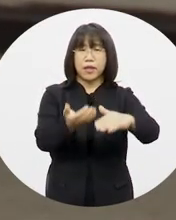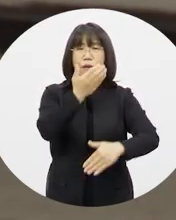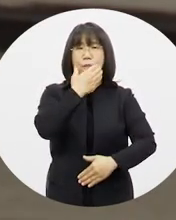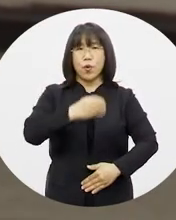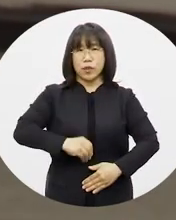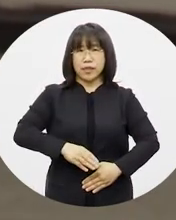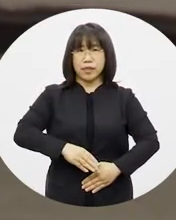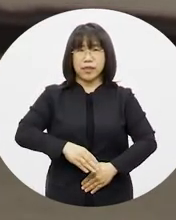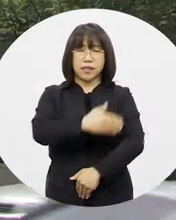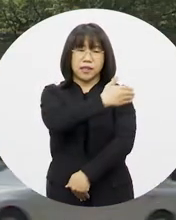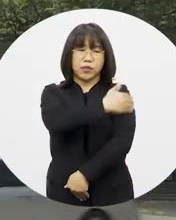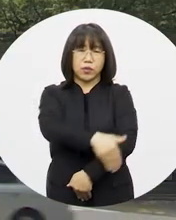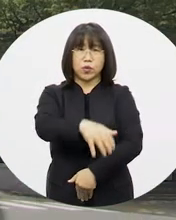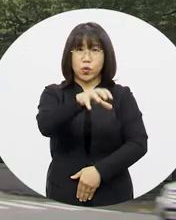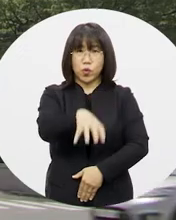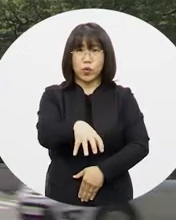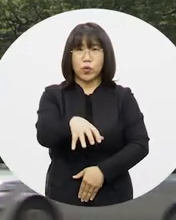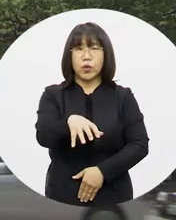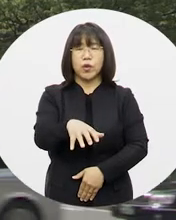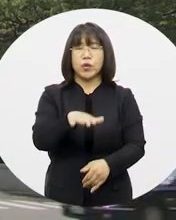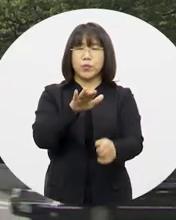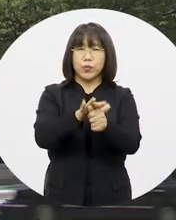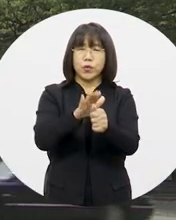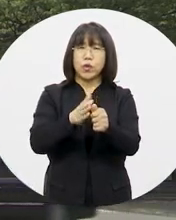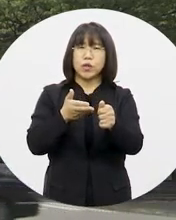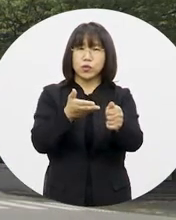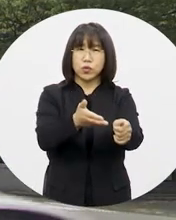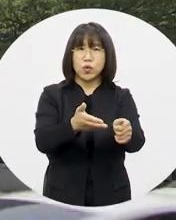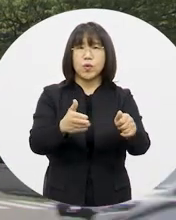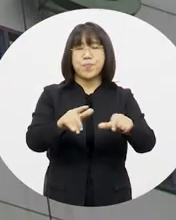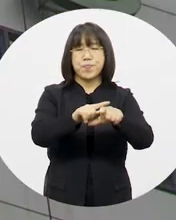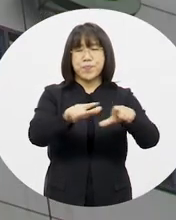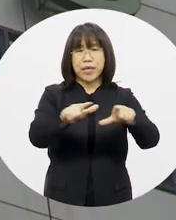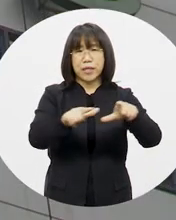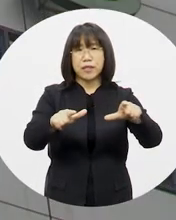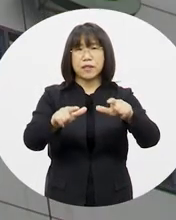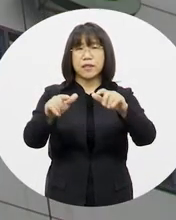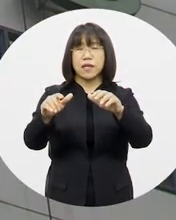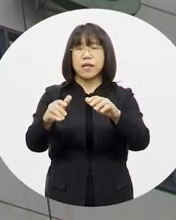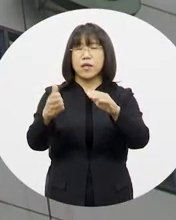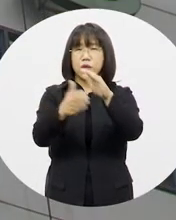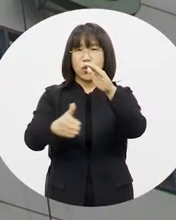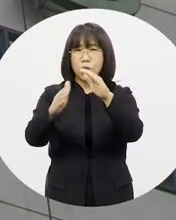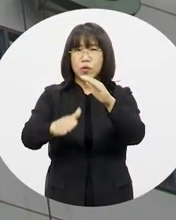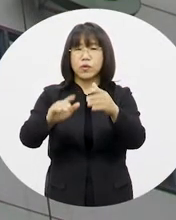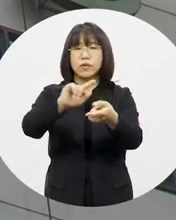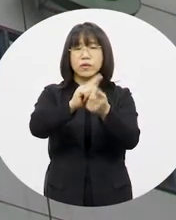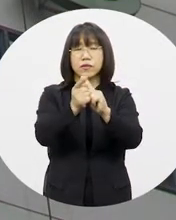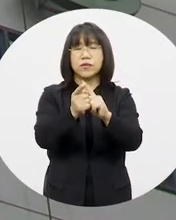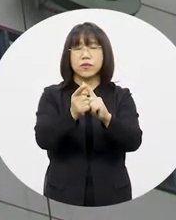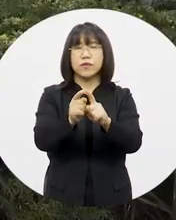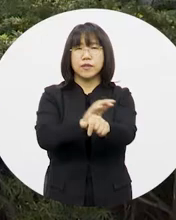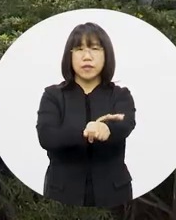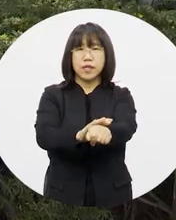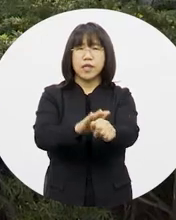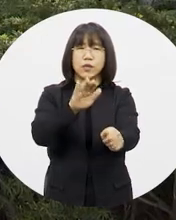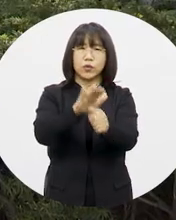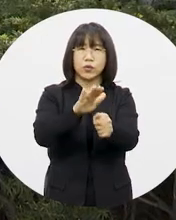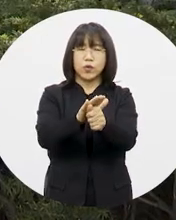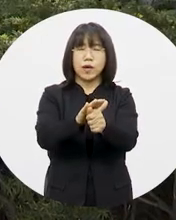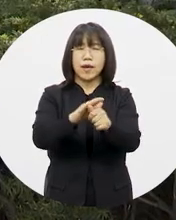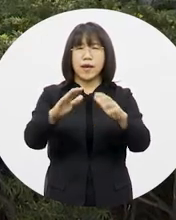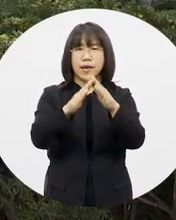예방적 복지 사각지대 발굴 조사와 스마트 시스템 도입 등 민관협력 체계 강화를 통해 더욱 촘촘한